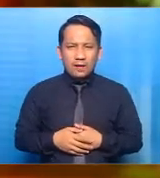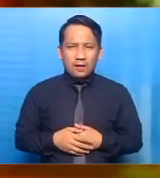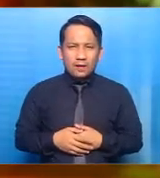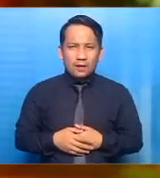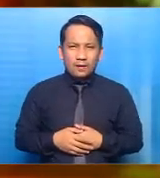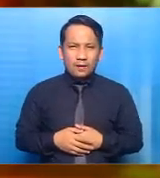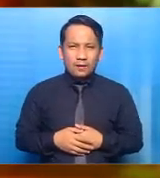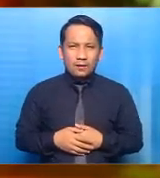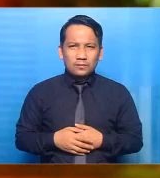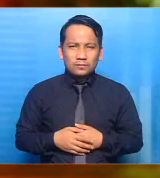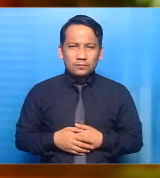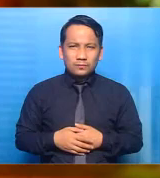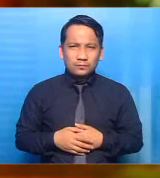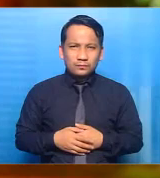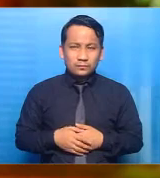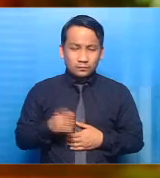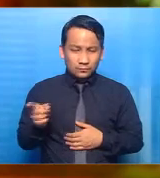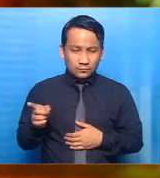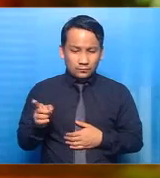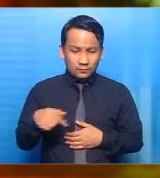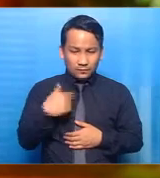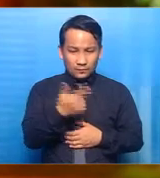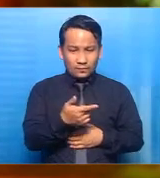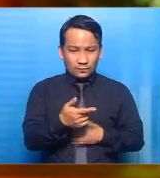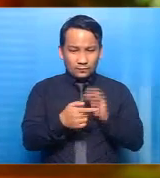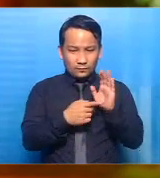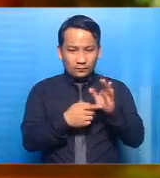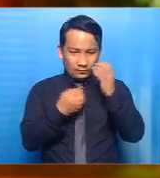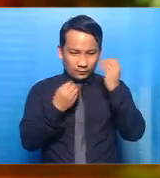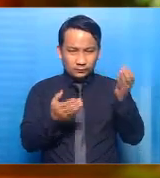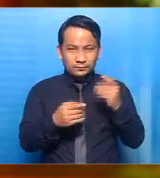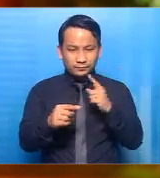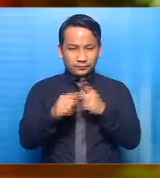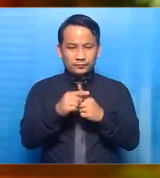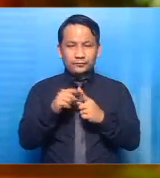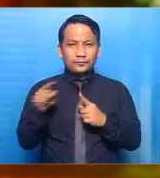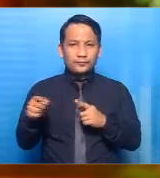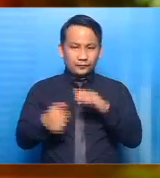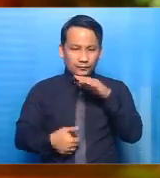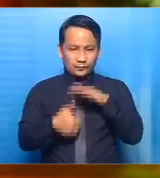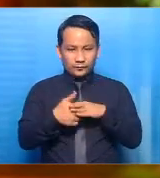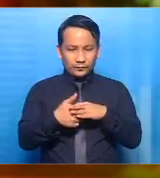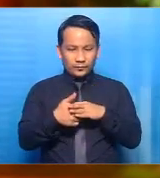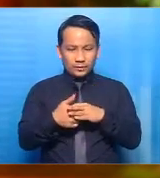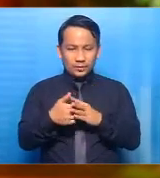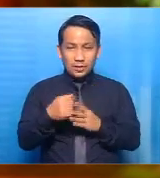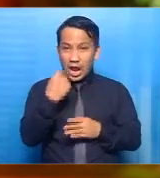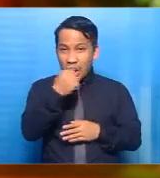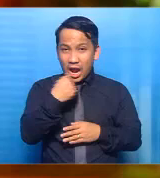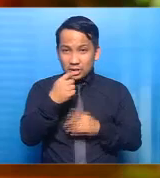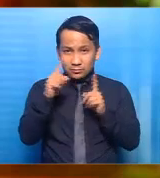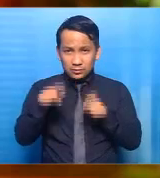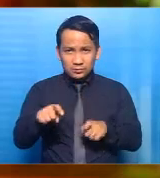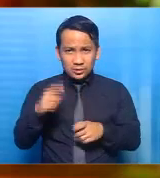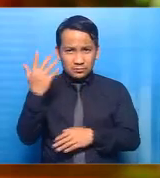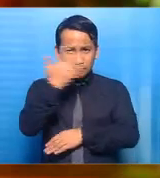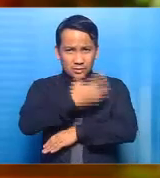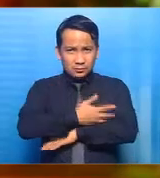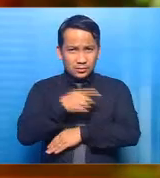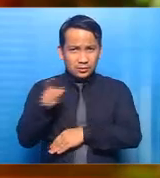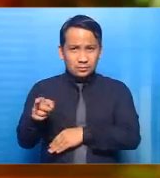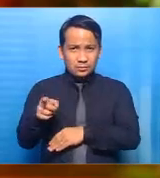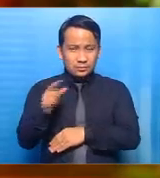Rafi, isa sa dalawang nagpositibong OFW ay natukoy na positibo siya nang lumabas ang kanyang swab test results sa ikalimang araw ng